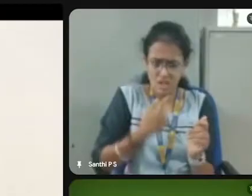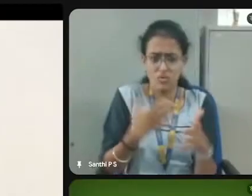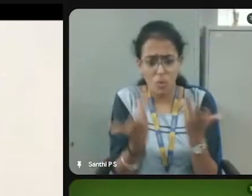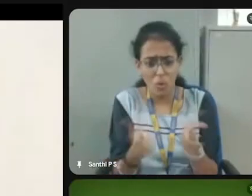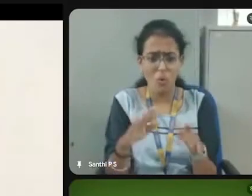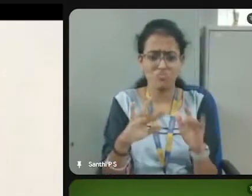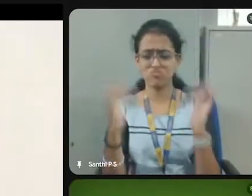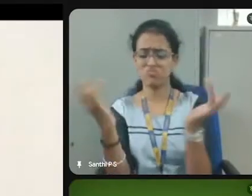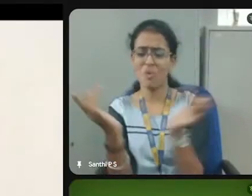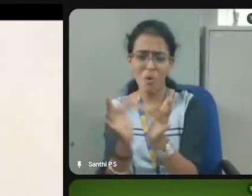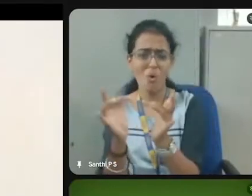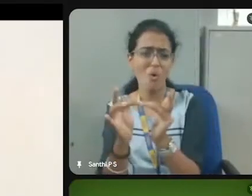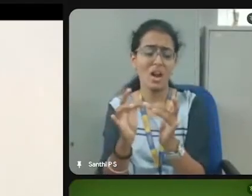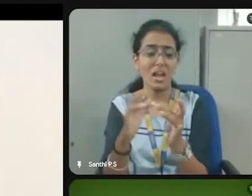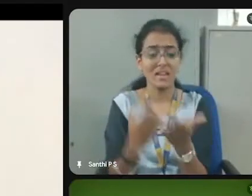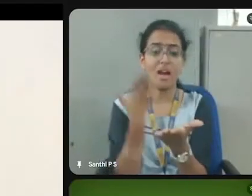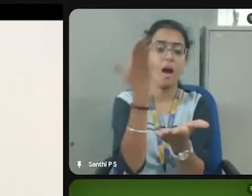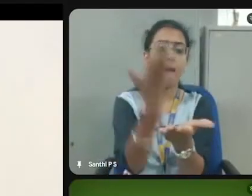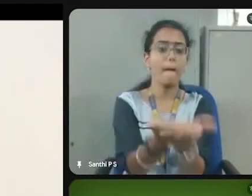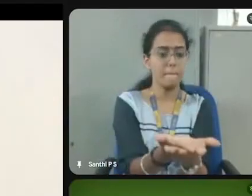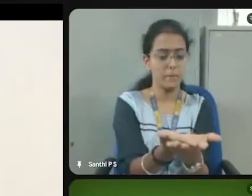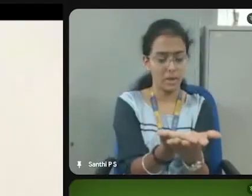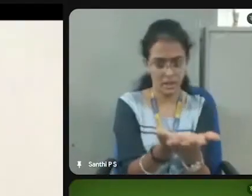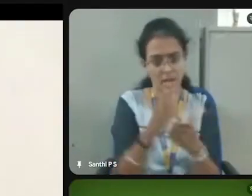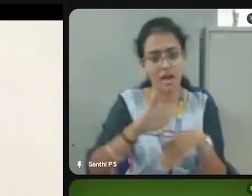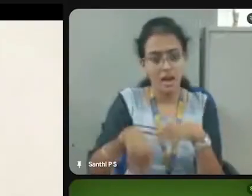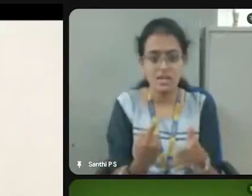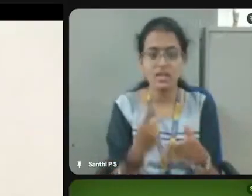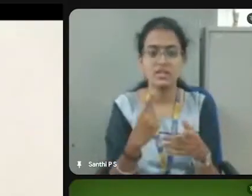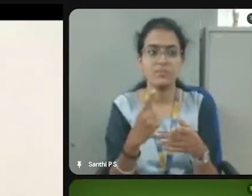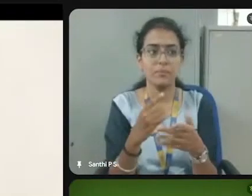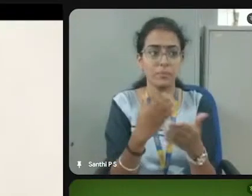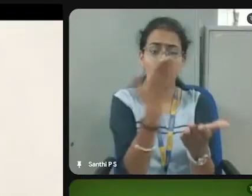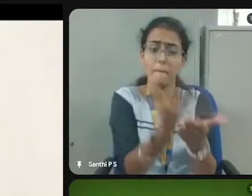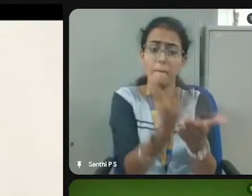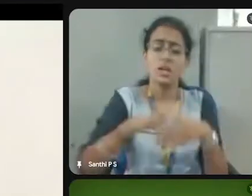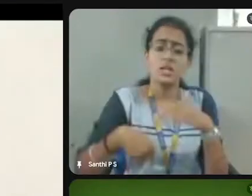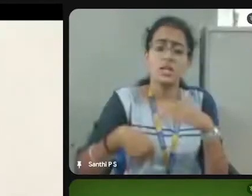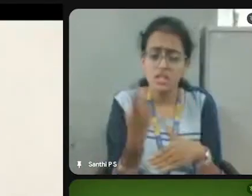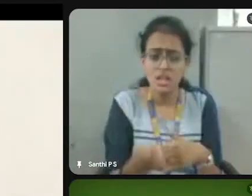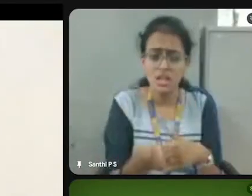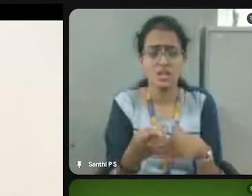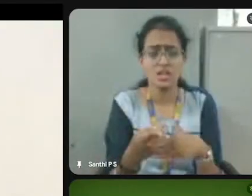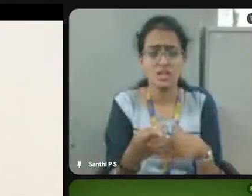സെന്റർ മുഖേനയോ ഒരു ആപ്ലിക്കേഷൻ കൊടുക്കാവുന്നതാണ്. ഈ ആപ്ലിക്കേഷൻ കൊടുത്തതിന് ശേഷം